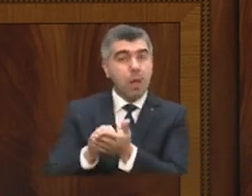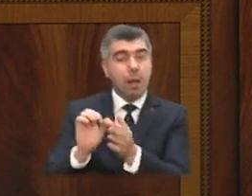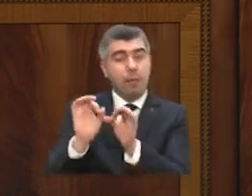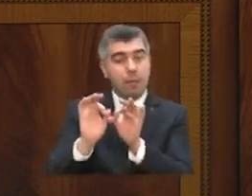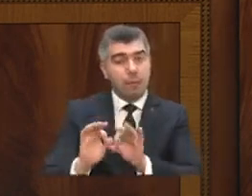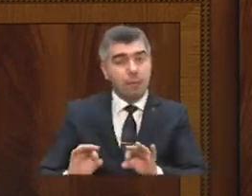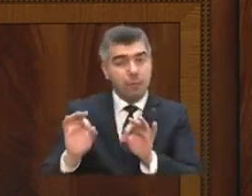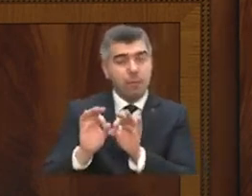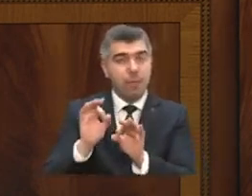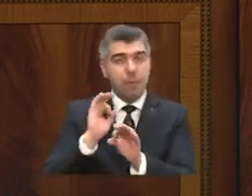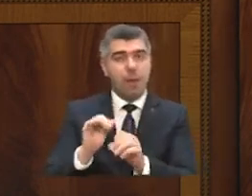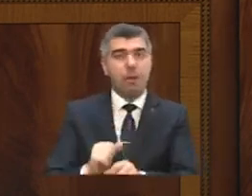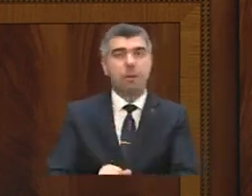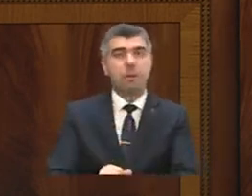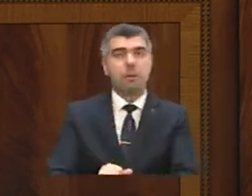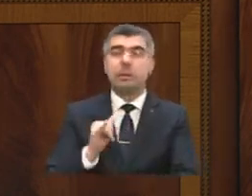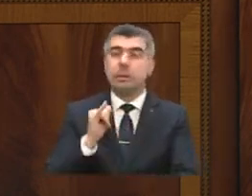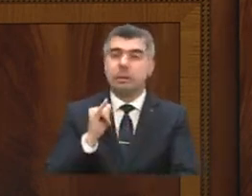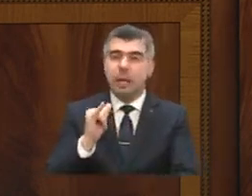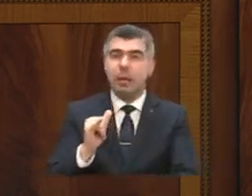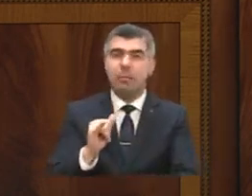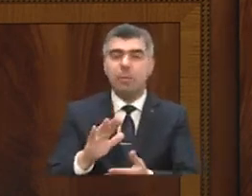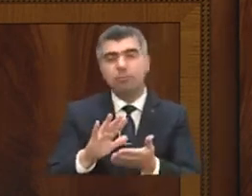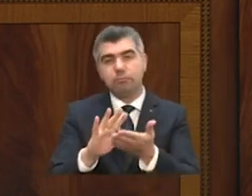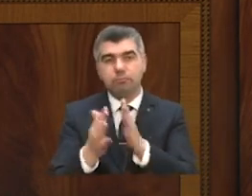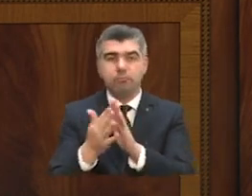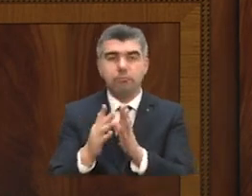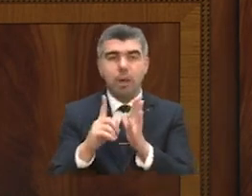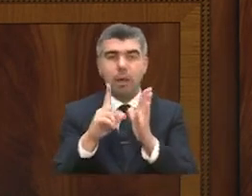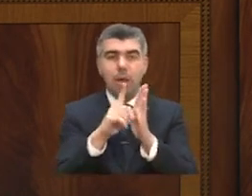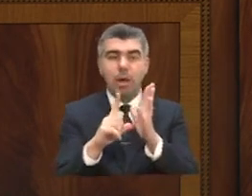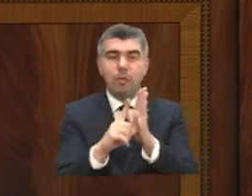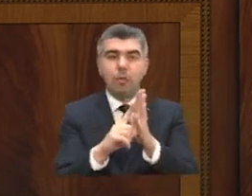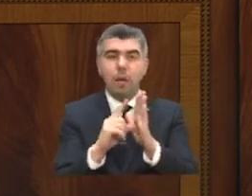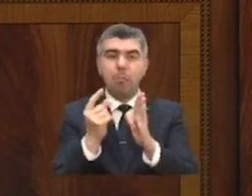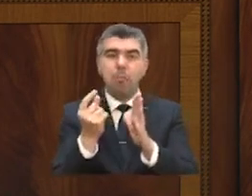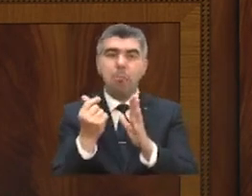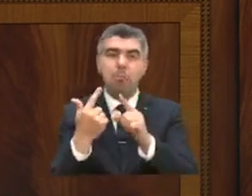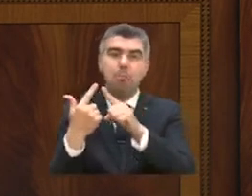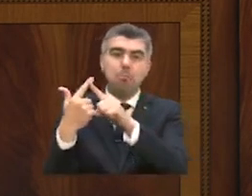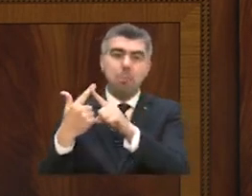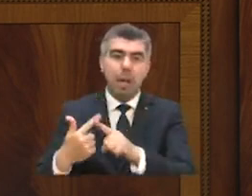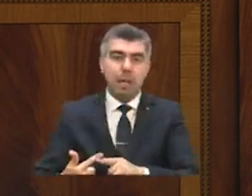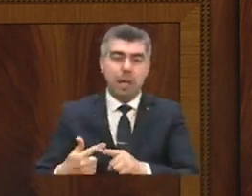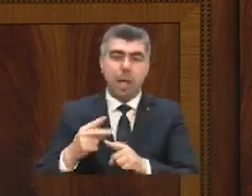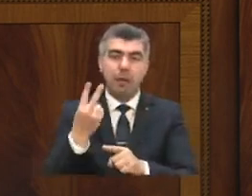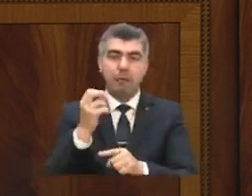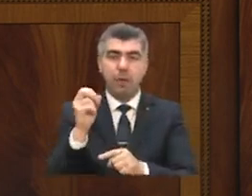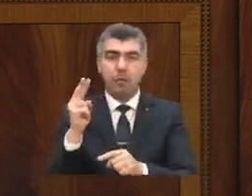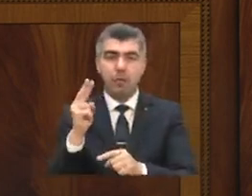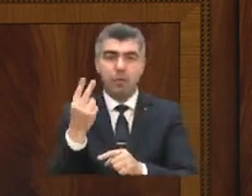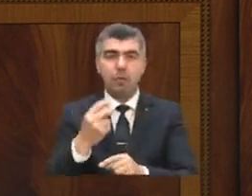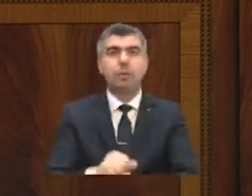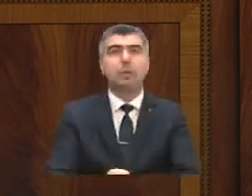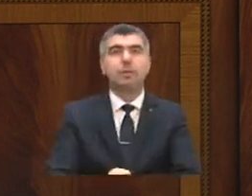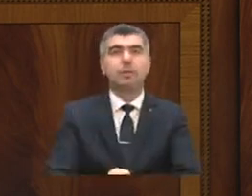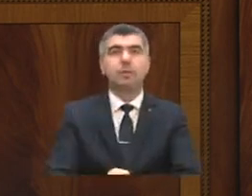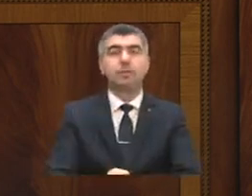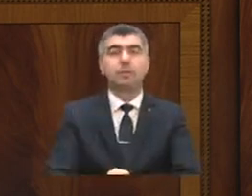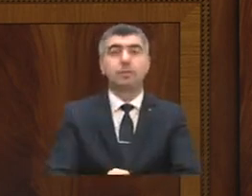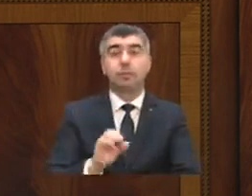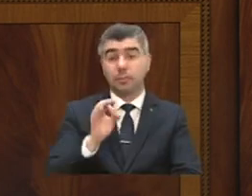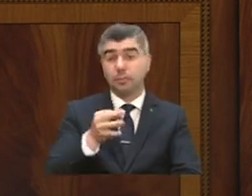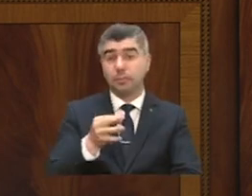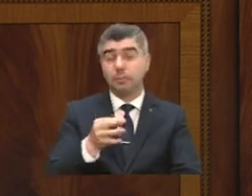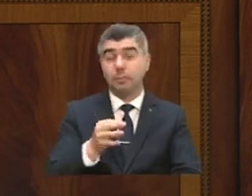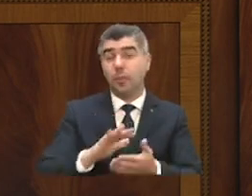على ديناميته المتوقعة برسم قانون المالية لسنة 2022. وفي هذا الإطار